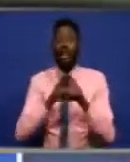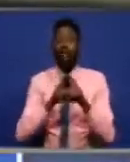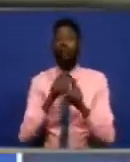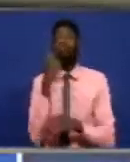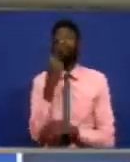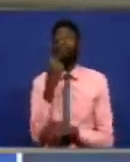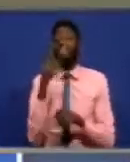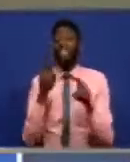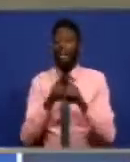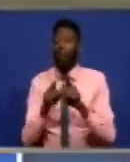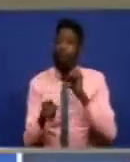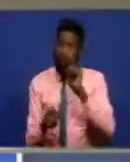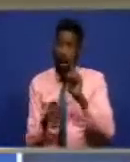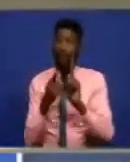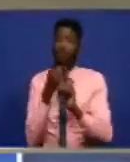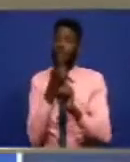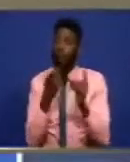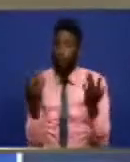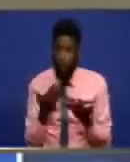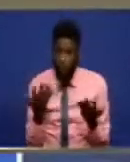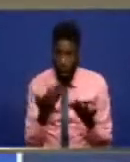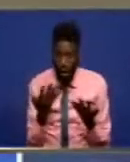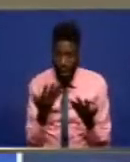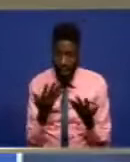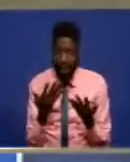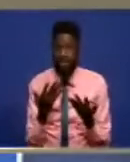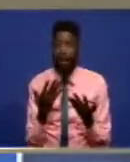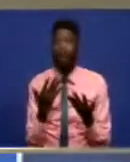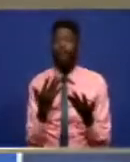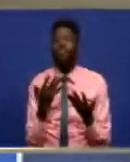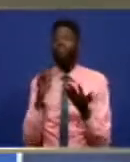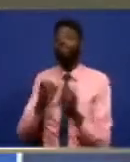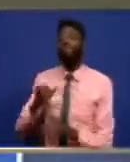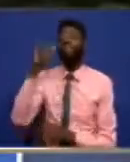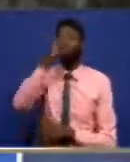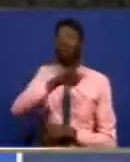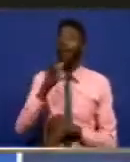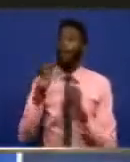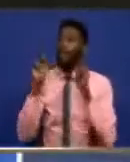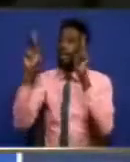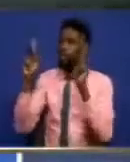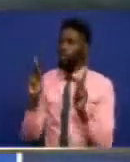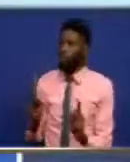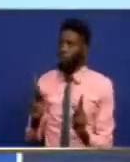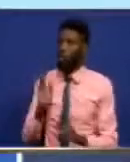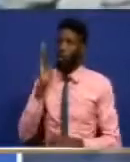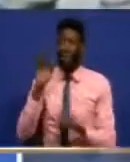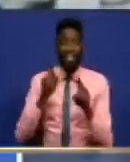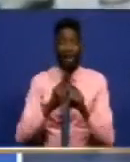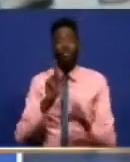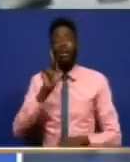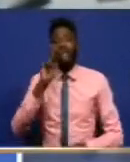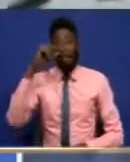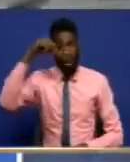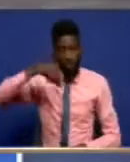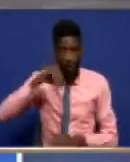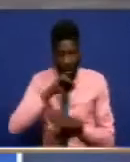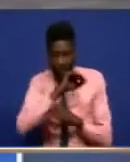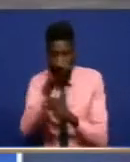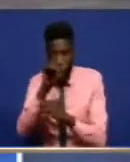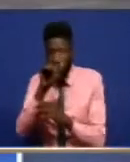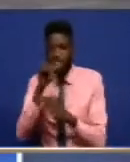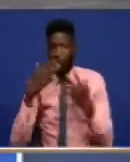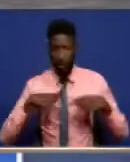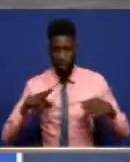safari moja ya kuelekea katika mji mkuu wa Kisumu kule. Na vile vile KQ imewa omba wale ambao